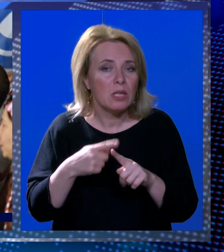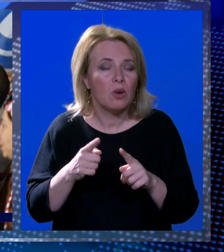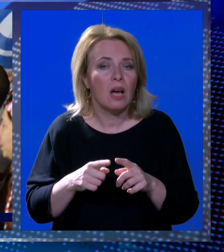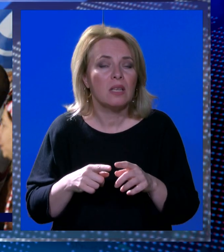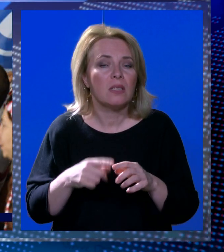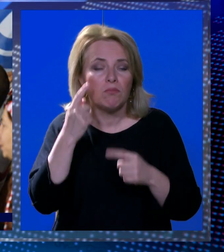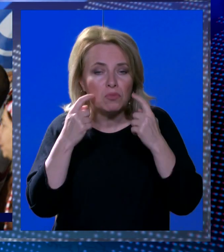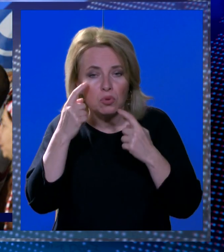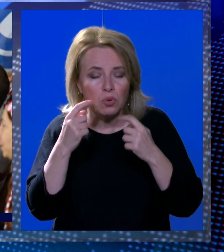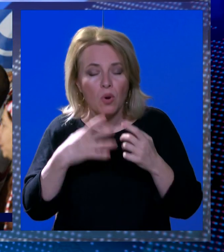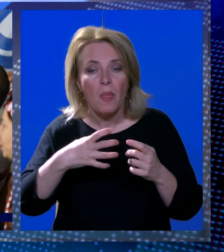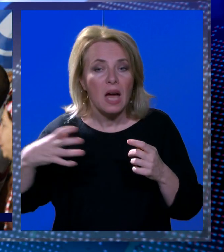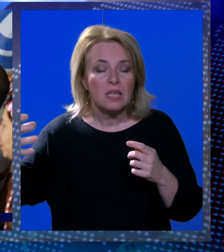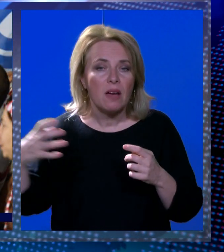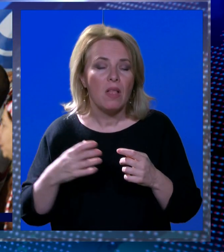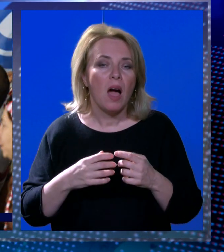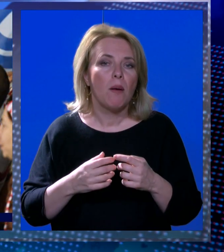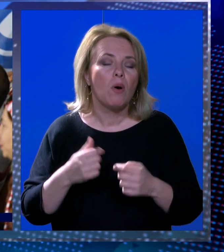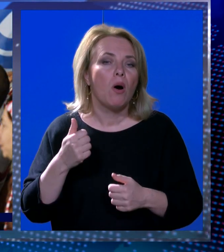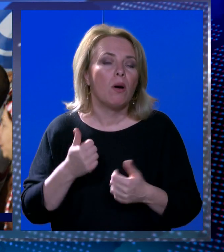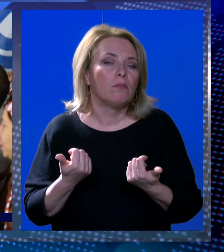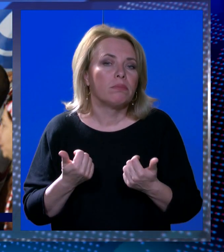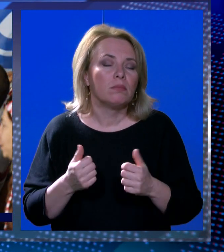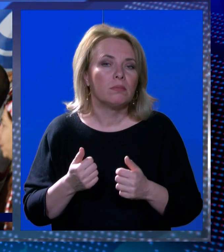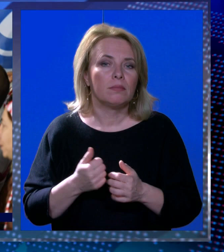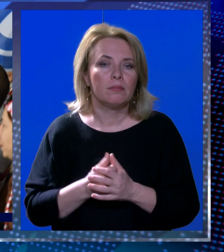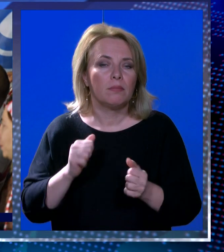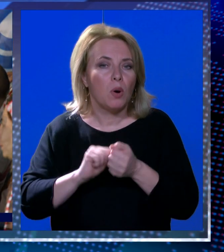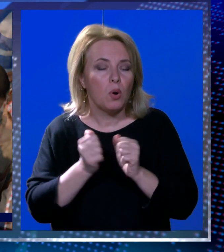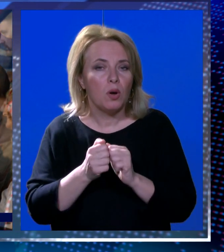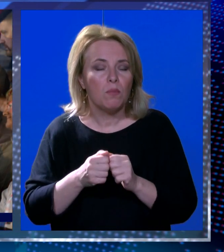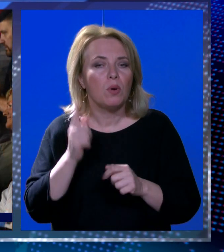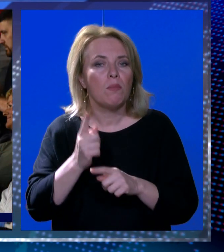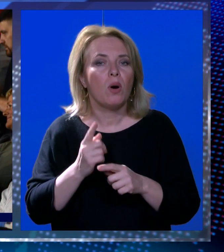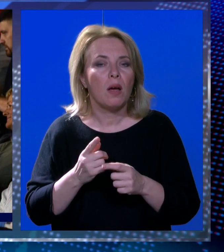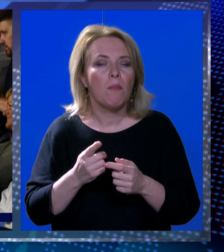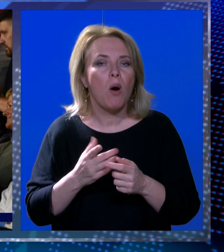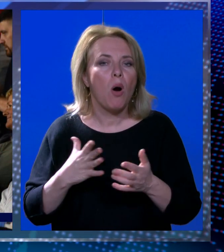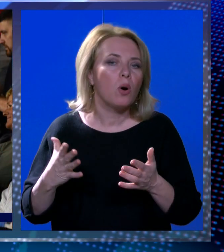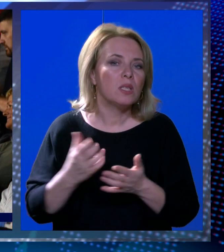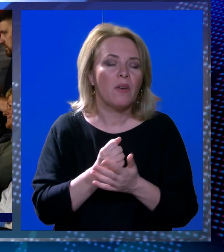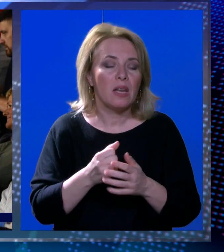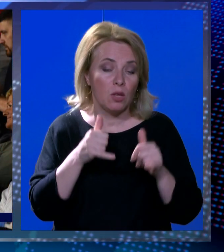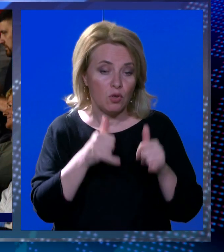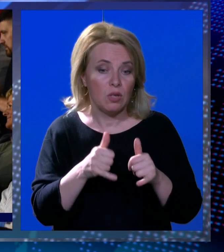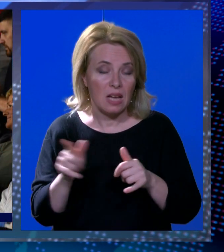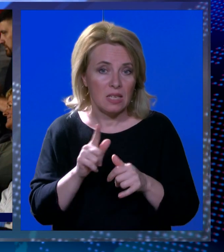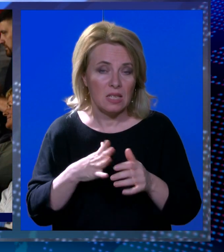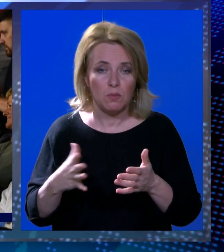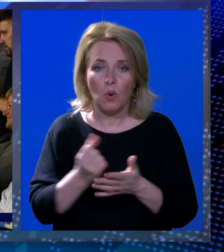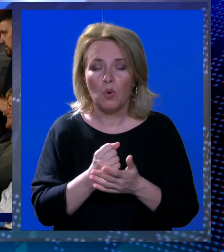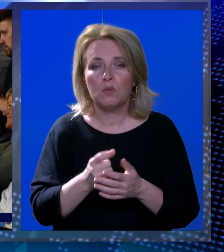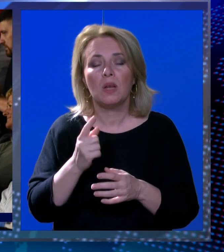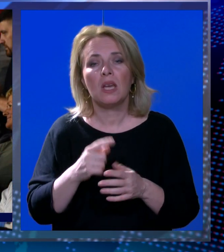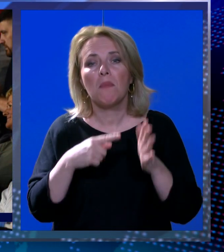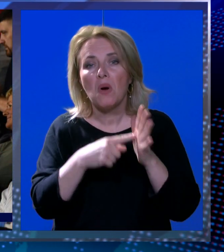tugu. Nastavljamo turnir, moramo analizirati danas ovo što nije bilo dobro i pokazali smo kako možemo mi